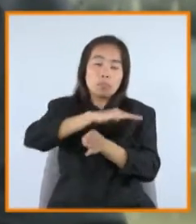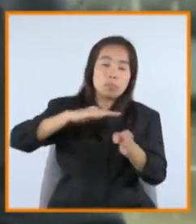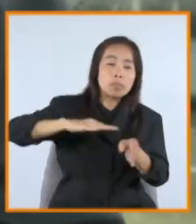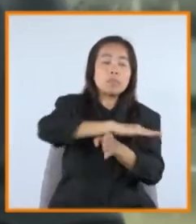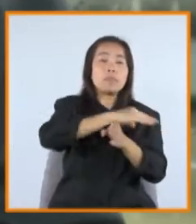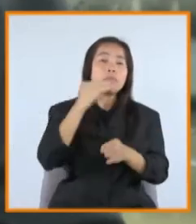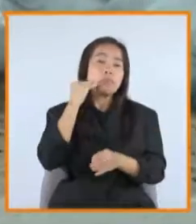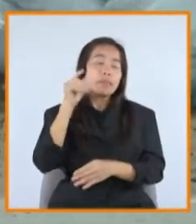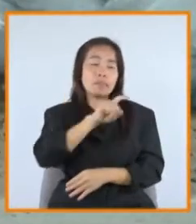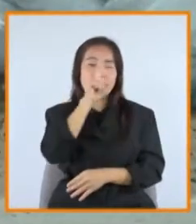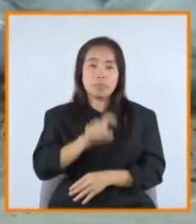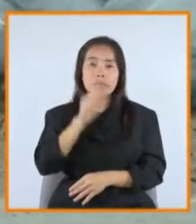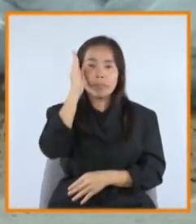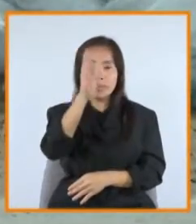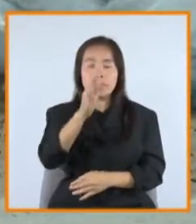ค่ะ